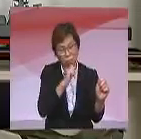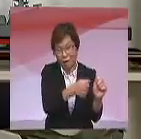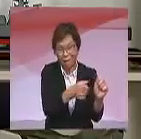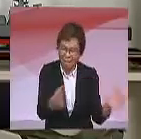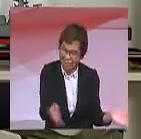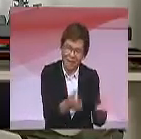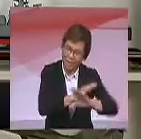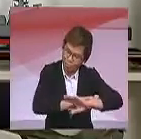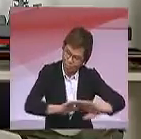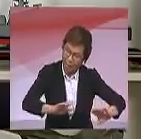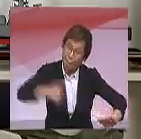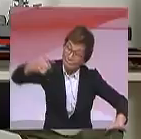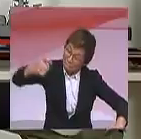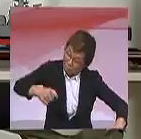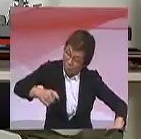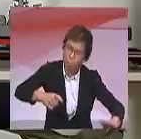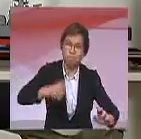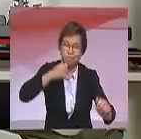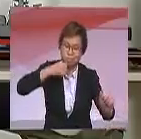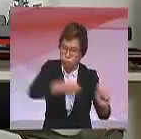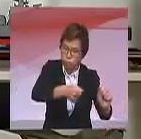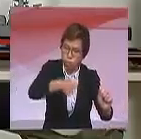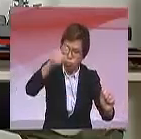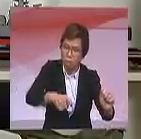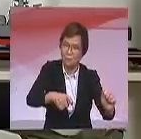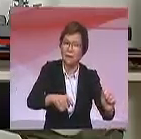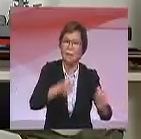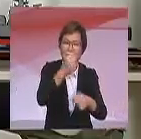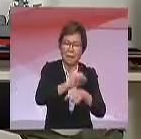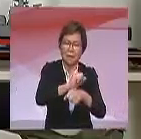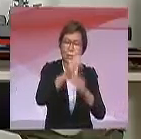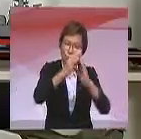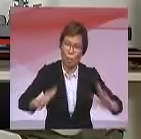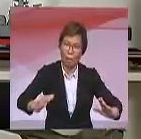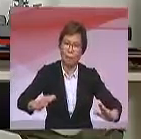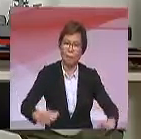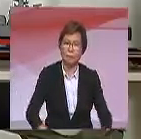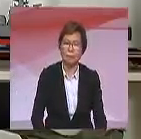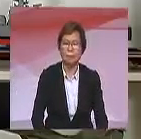digalakkan. Okey? Habis? Terima kasih. Ada lagi?